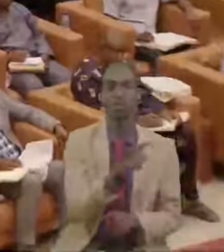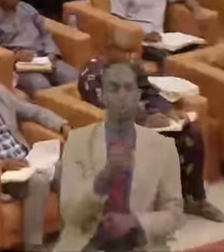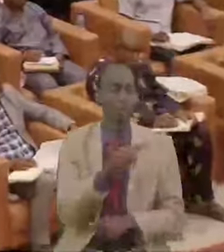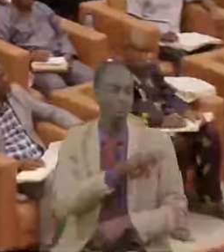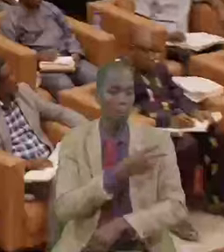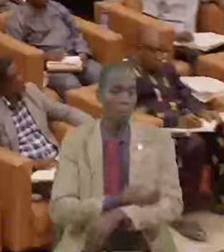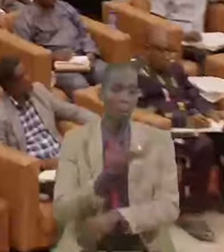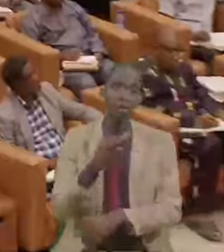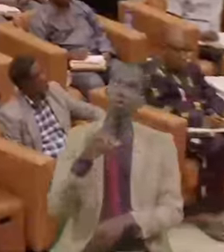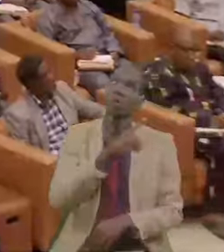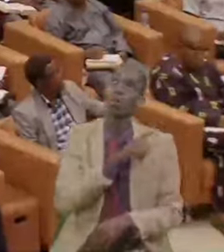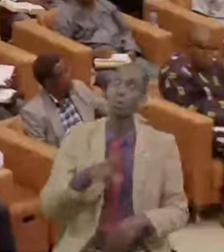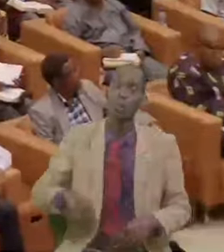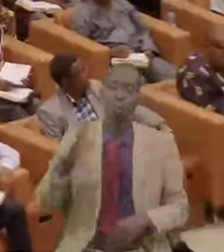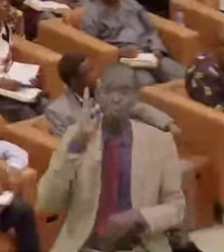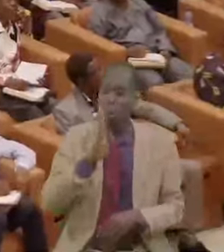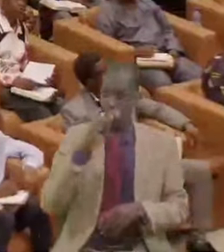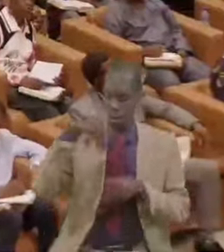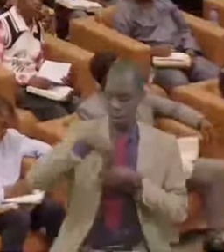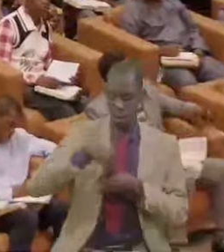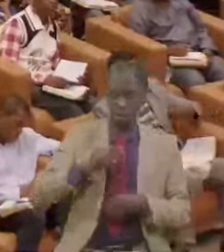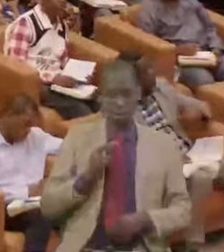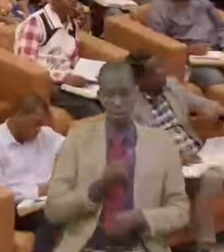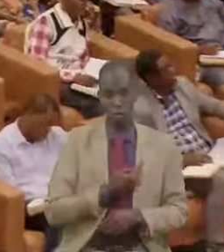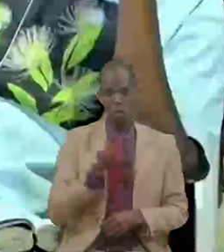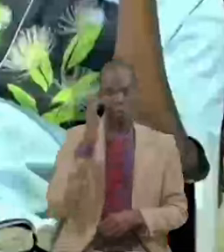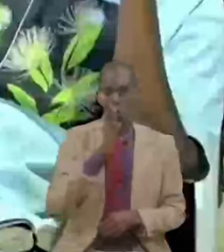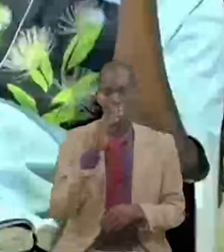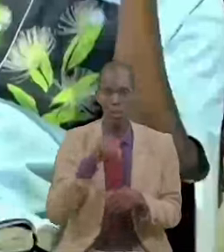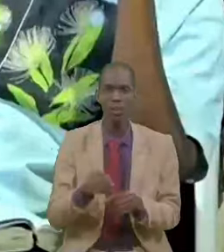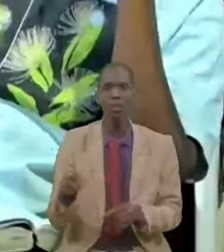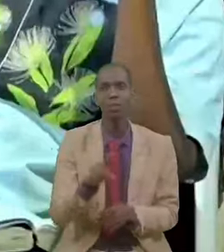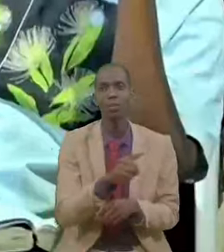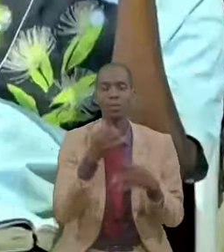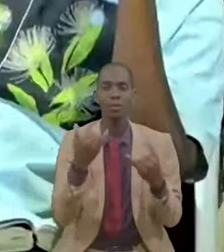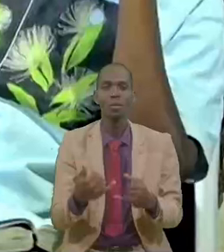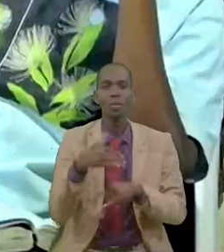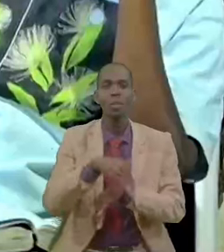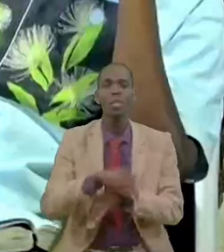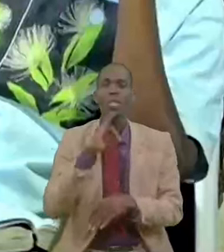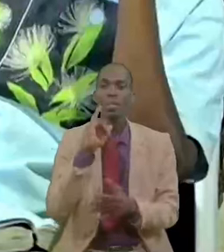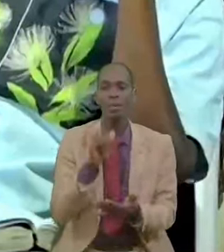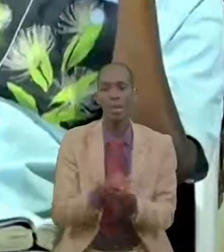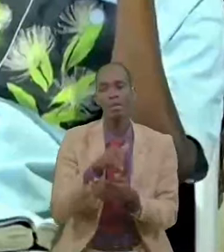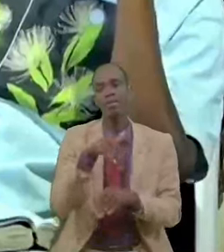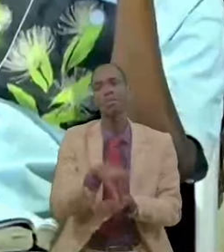Seigneur sera en nous, sera en vous. Ce soir, c'est